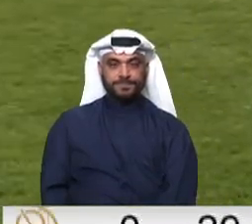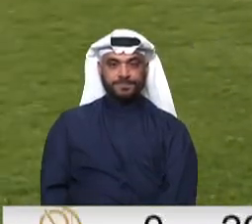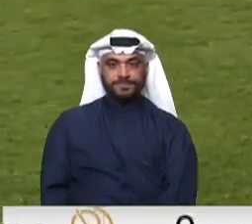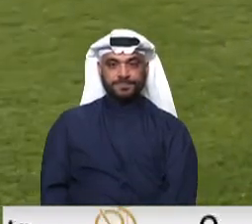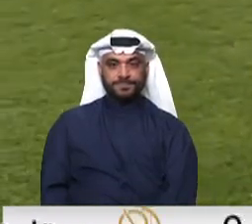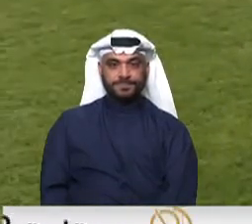نقاط